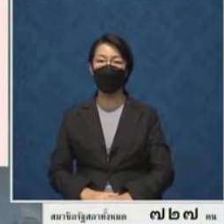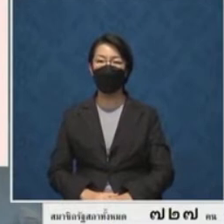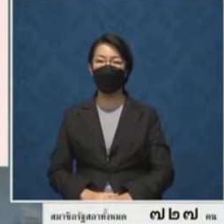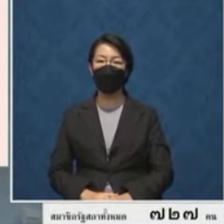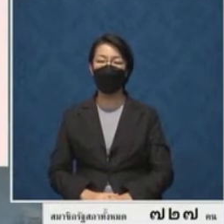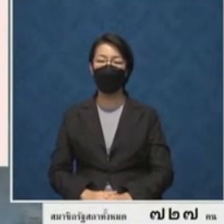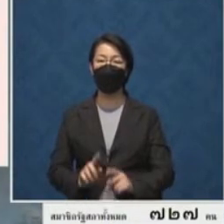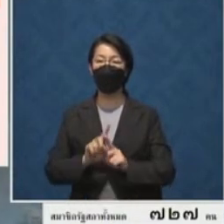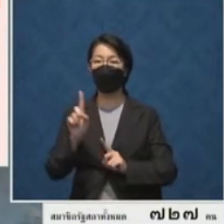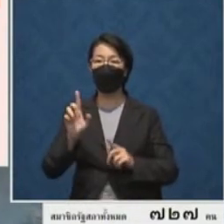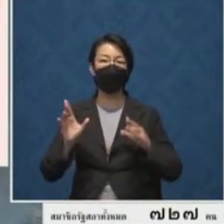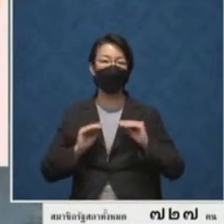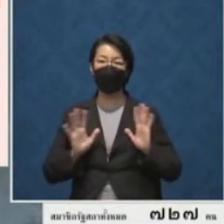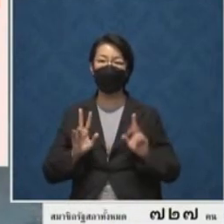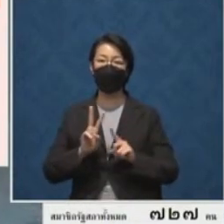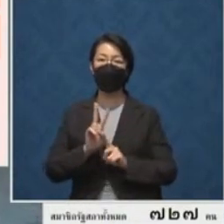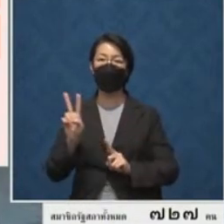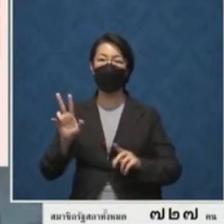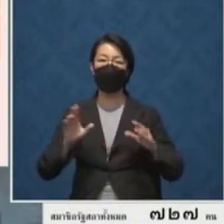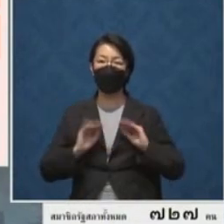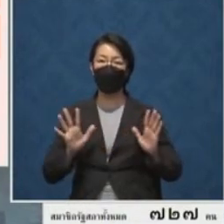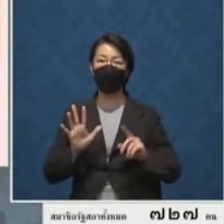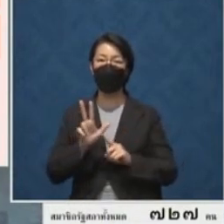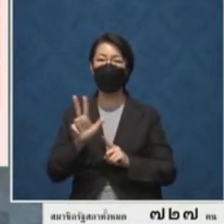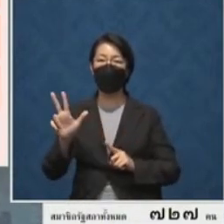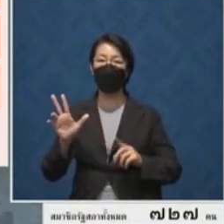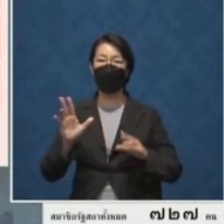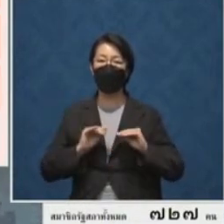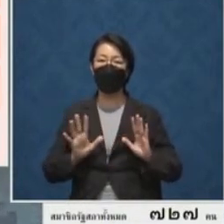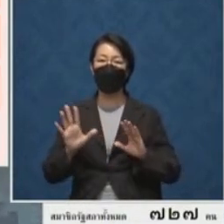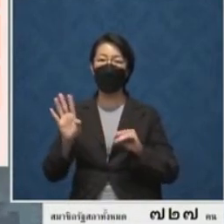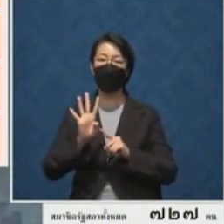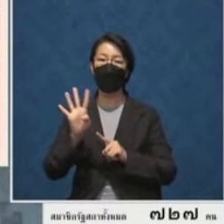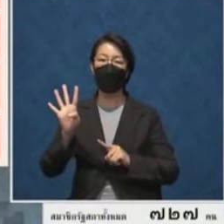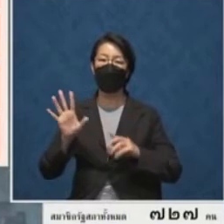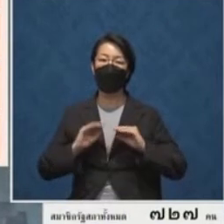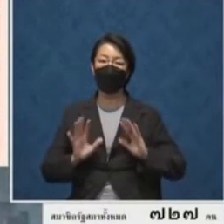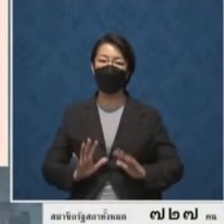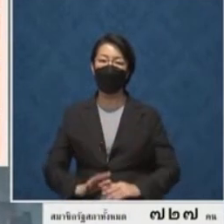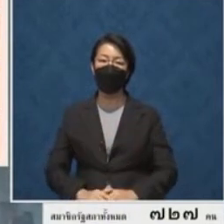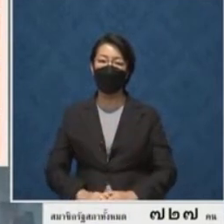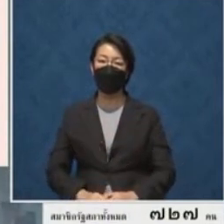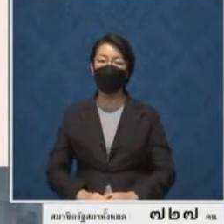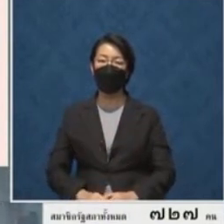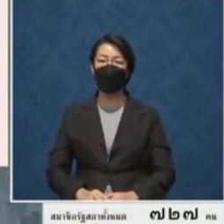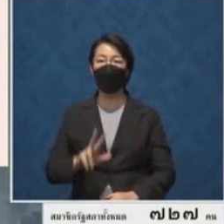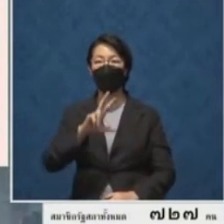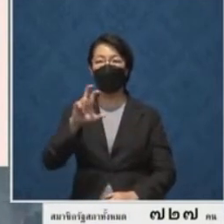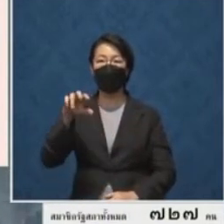ไม่รับหลักการ3ไม่รับหลักการ4ไม่รับหลักการ 310พลเอกปรีชาจันโอช